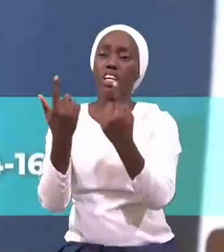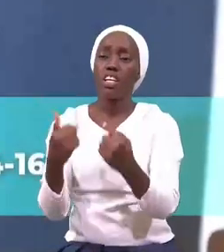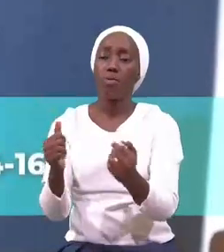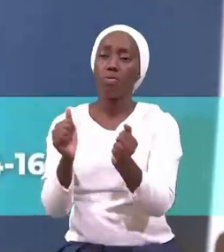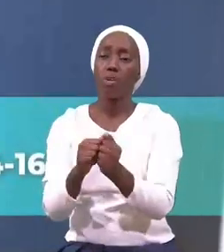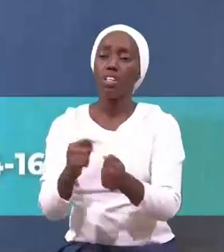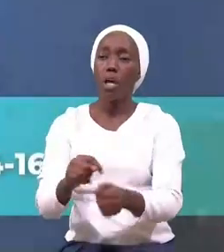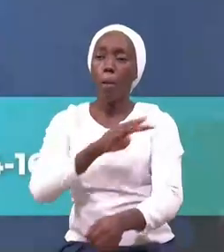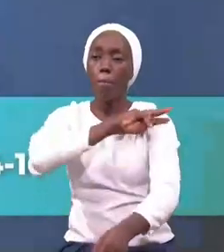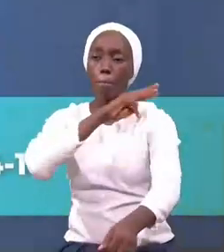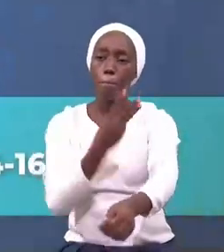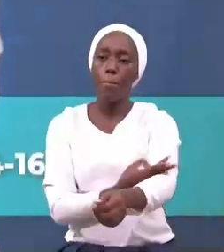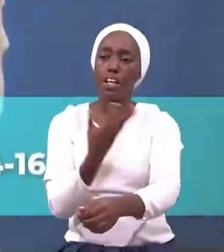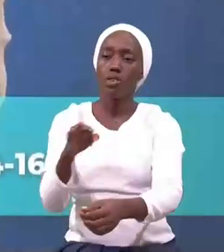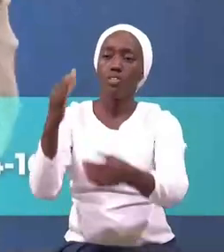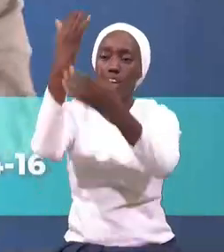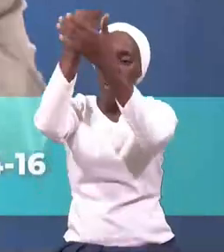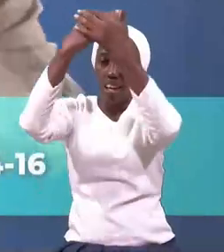la force du ciel.